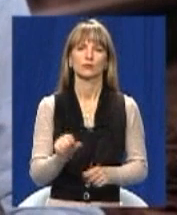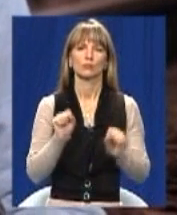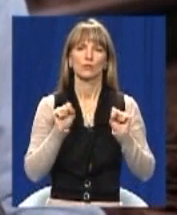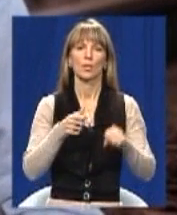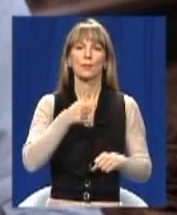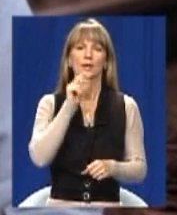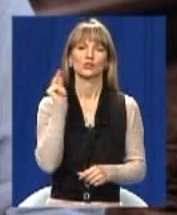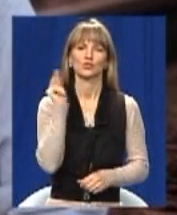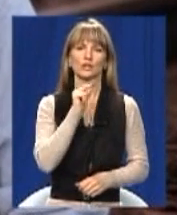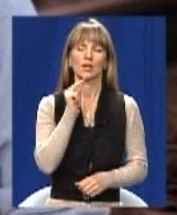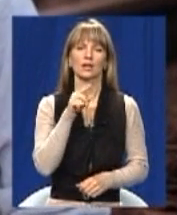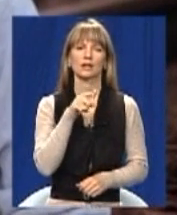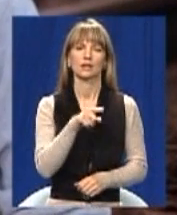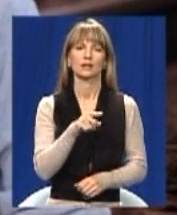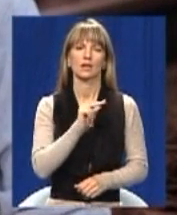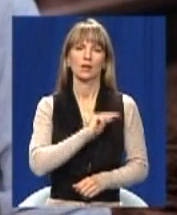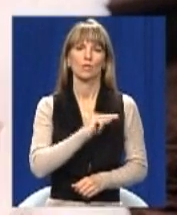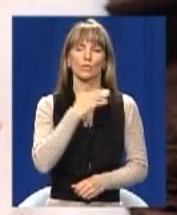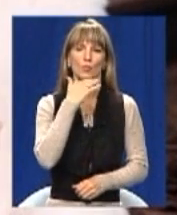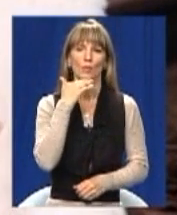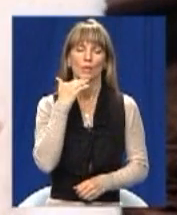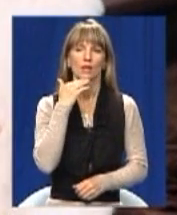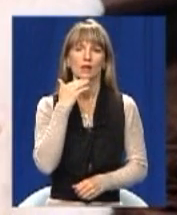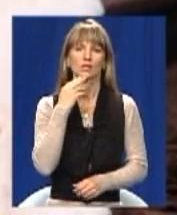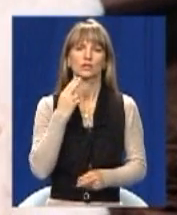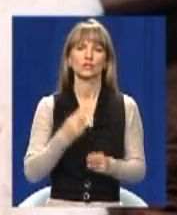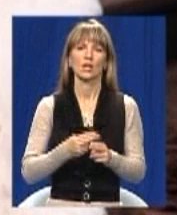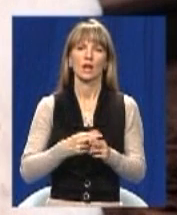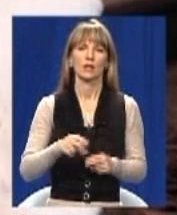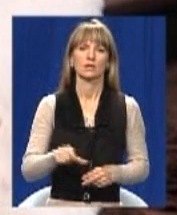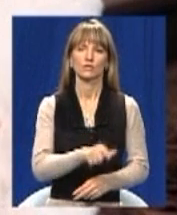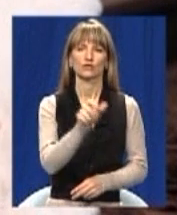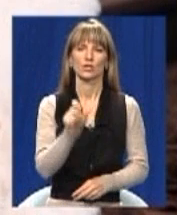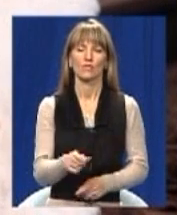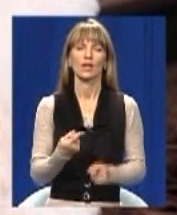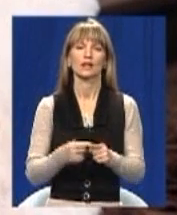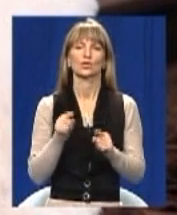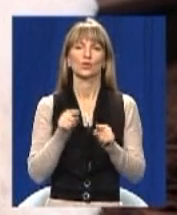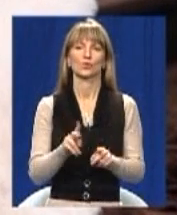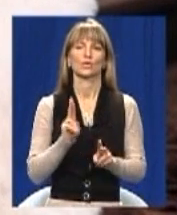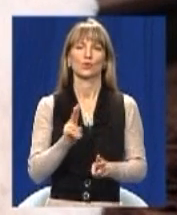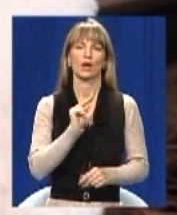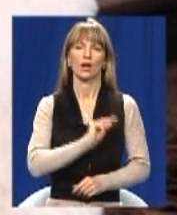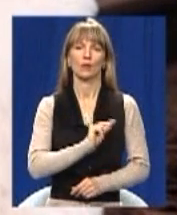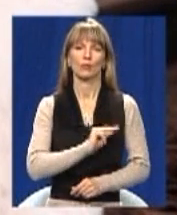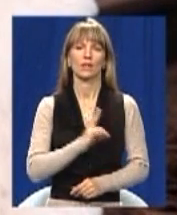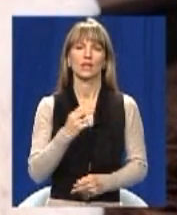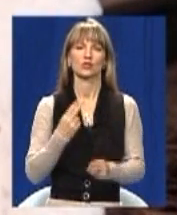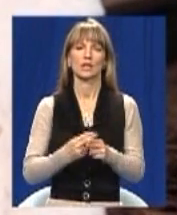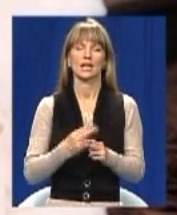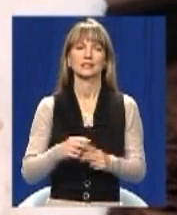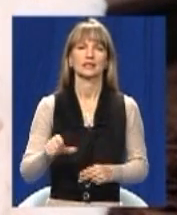чай. И он работает много. Железнодорожник – это тот, кто работает на